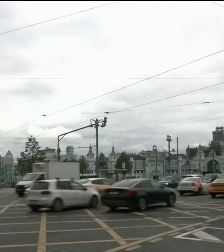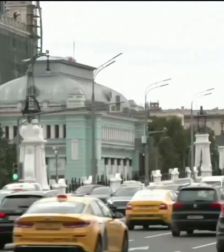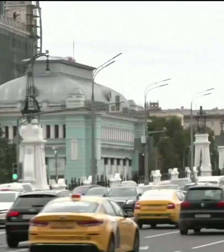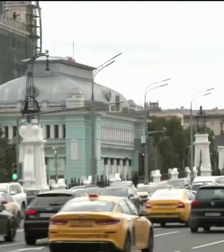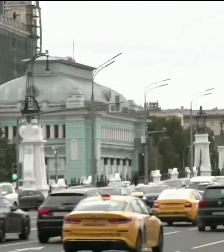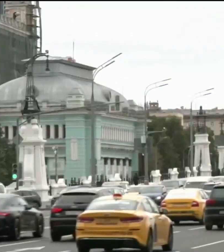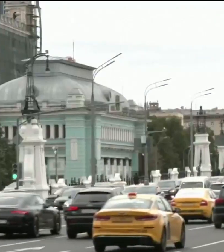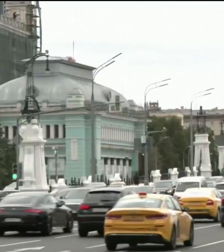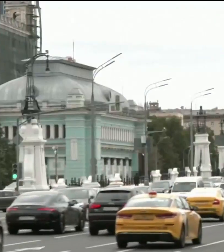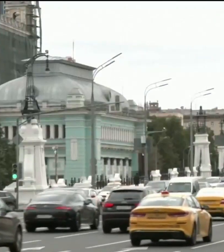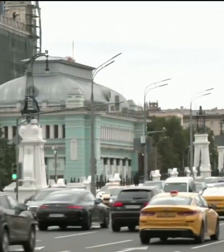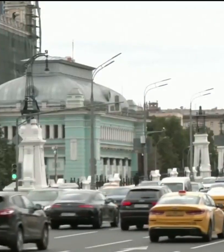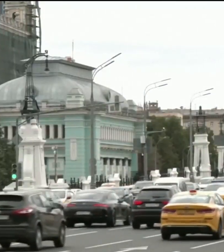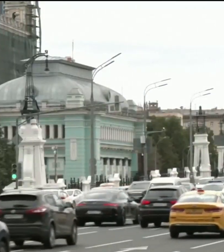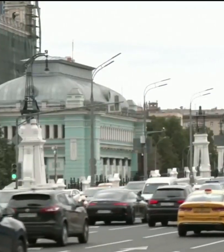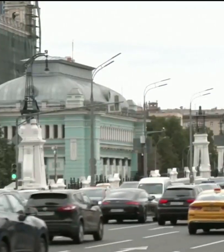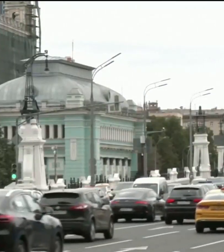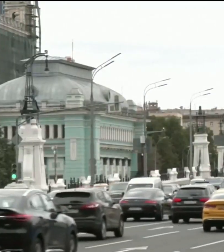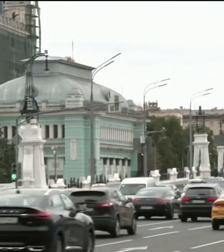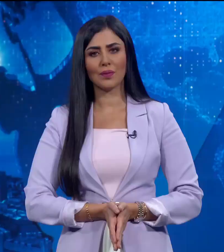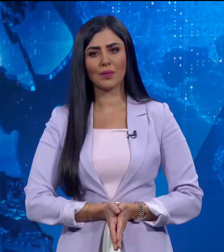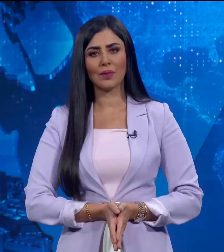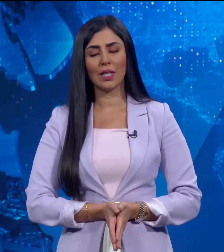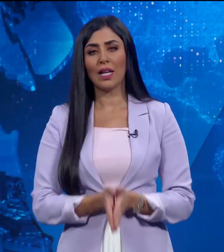187,990 شخصا.